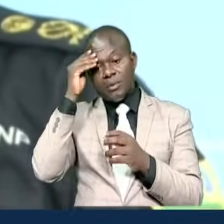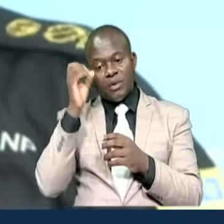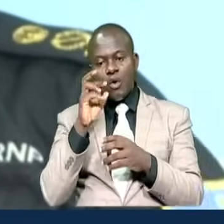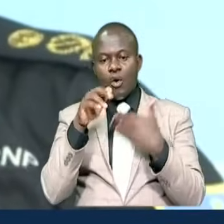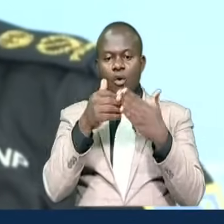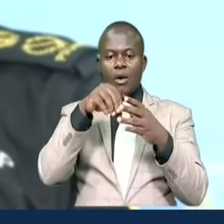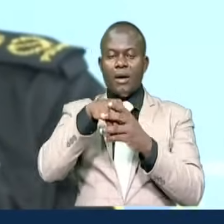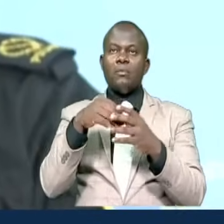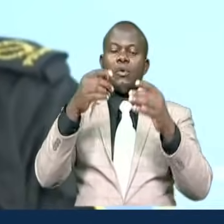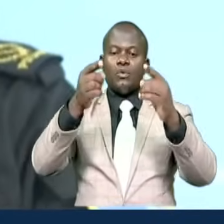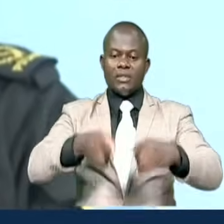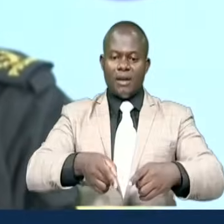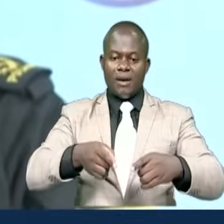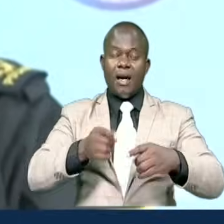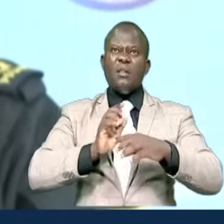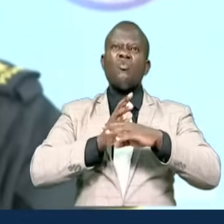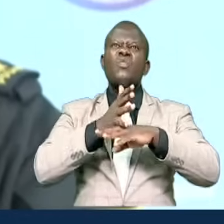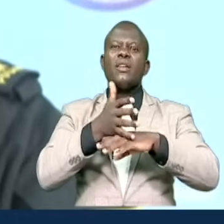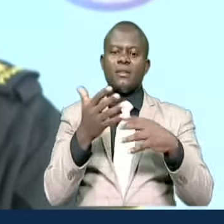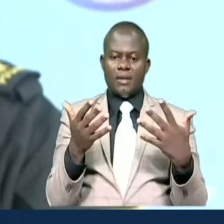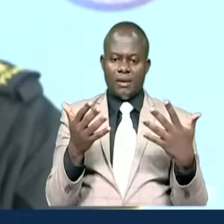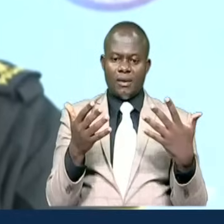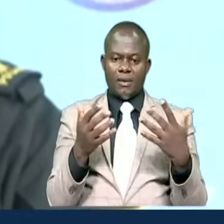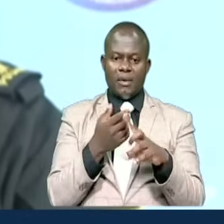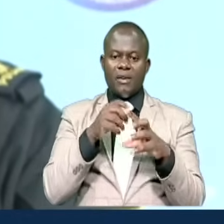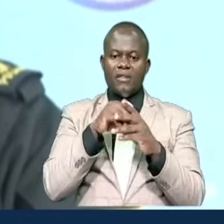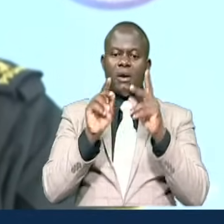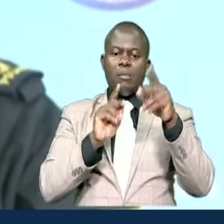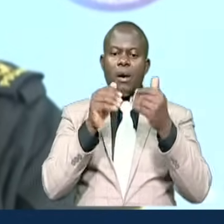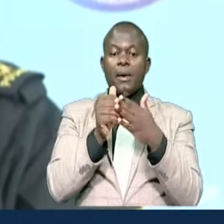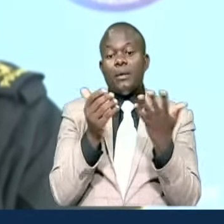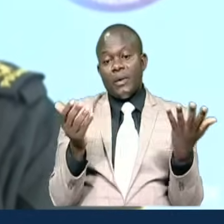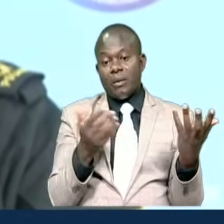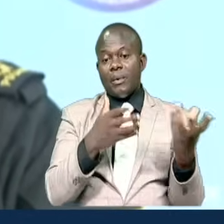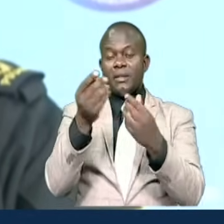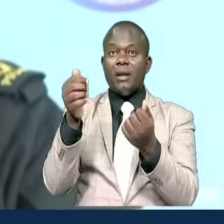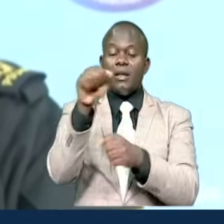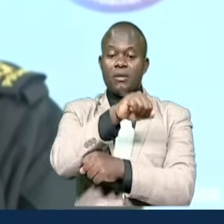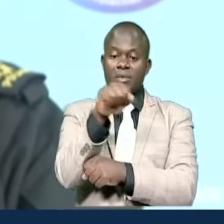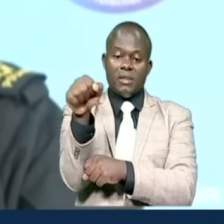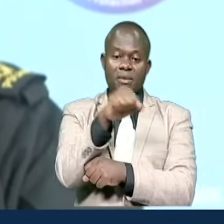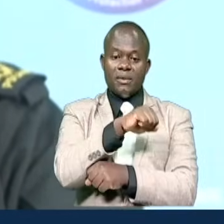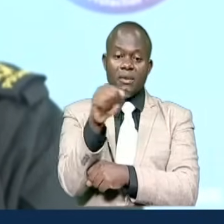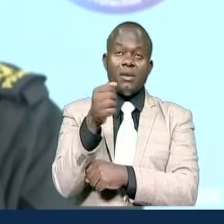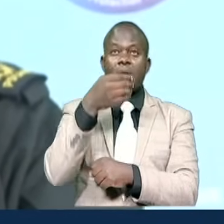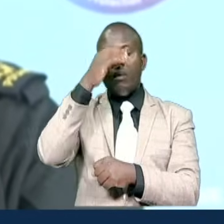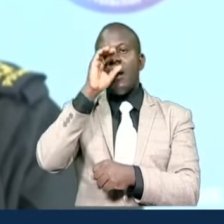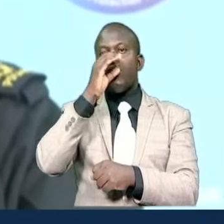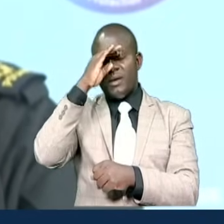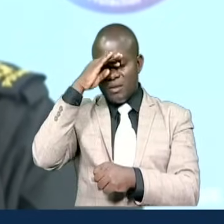harimo gusanga, harimo kurengera, bikaviramo abantu wenda kuba batwara ibinyabiziga banywa